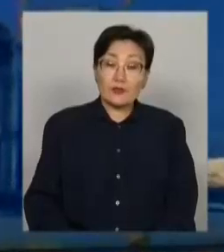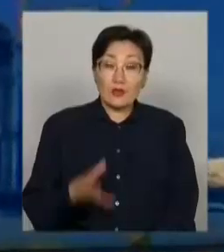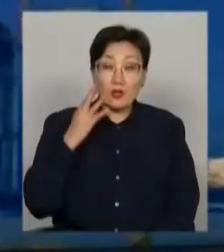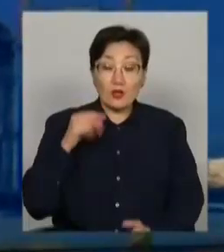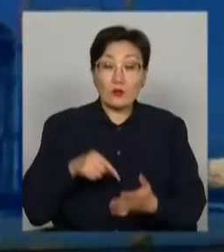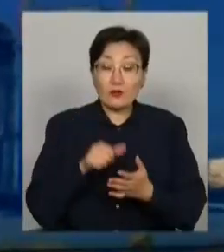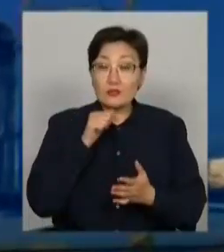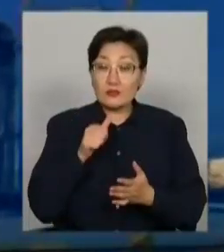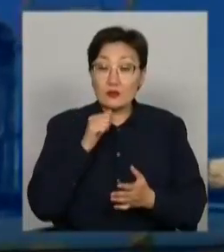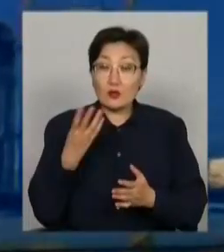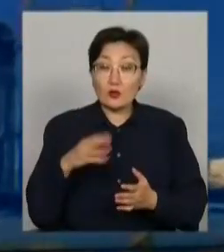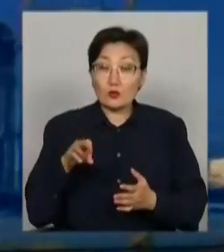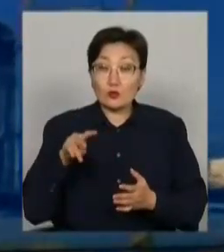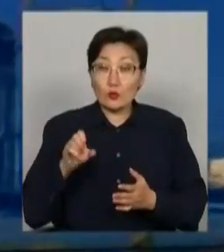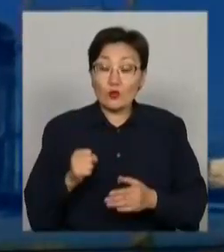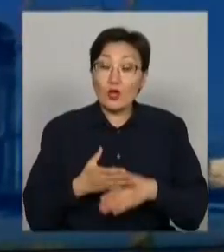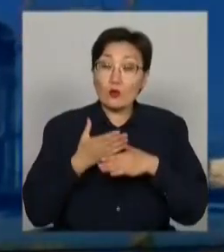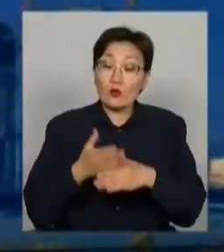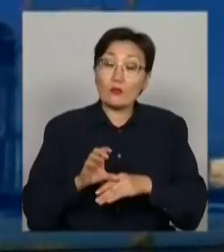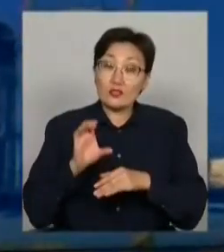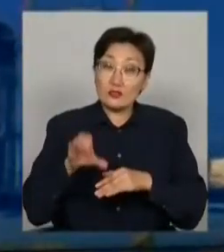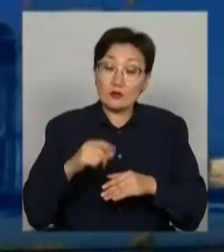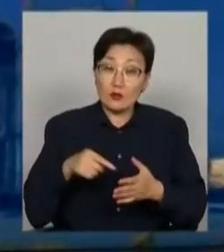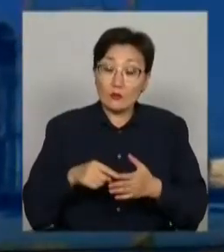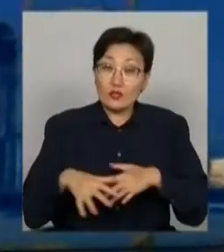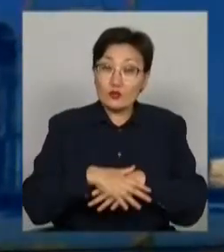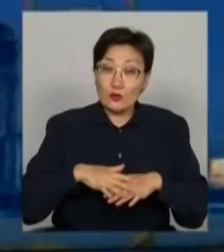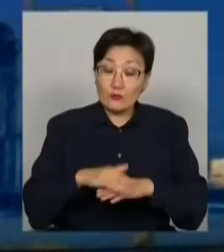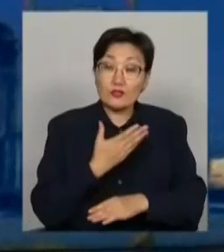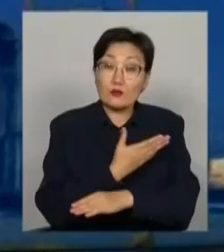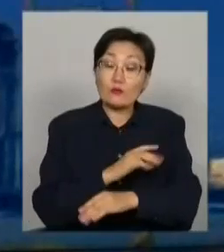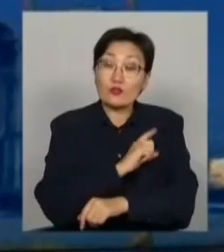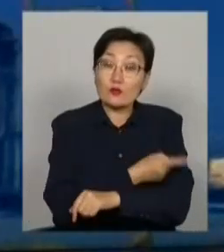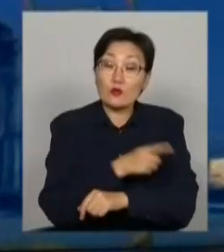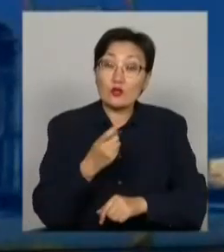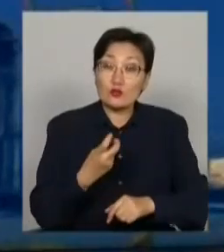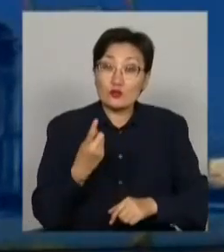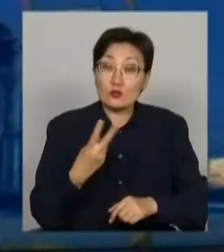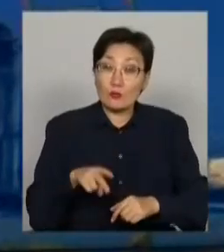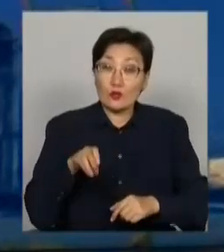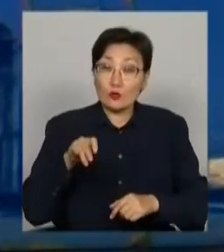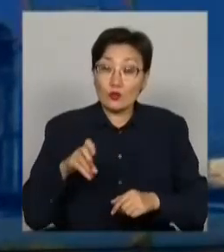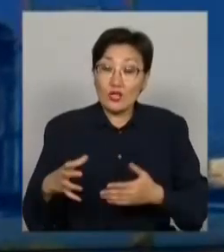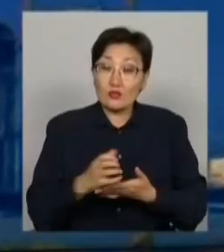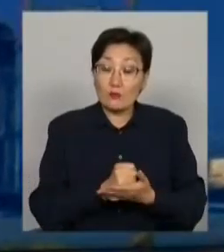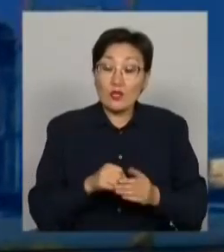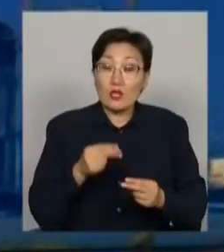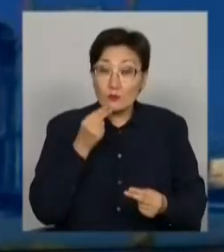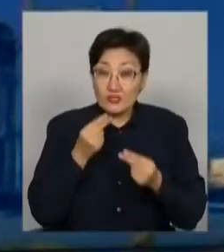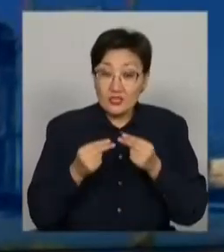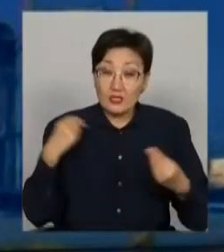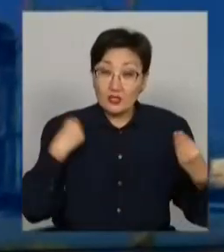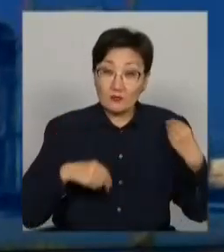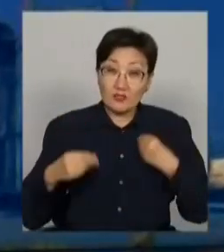Алматыдан Қостанайға 40 тонна гуманитарлық көмек кетті. Қала тұрғындарының күшімен барлығы 120 тонна жиналған. Оның ішінде азық-түлік,